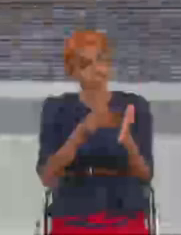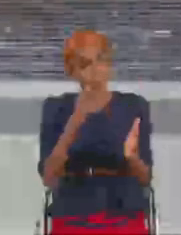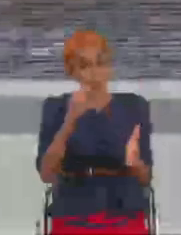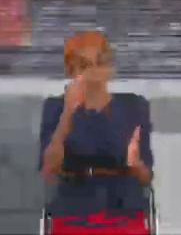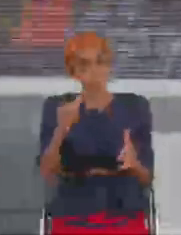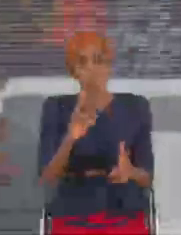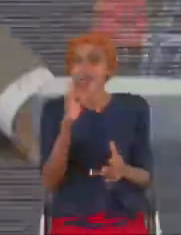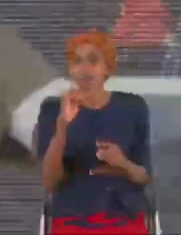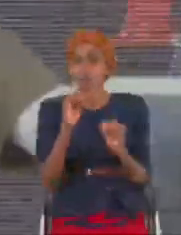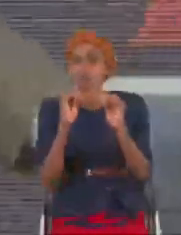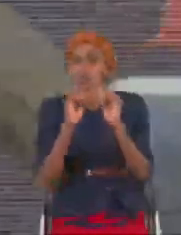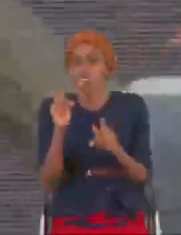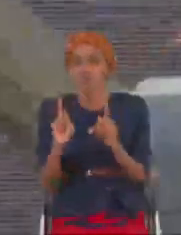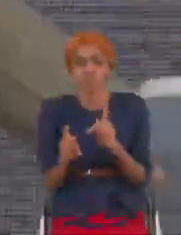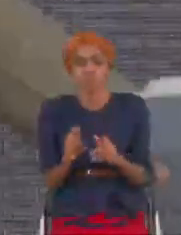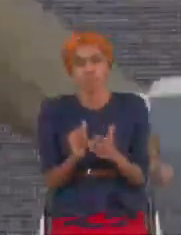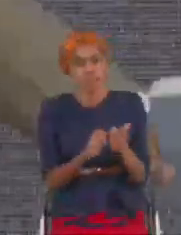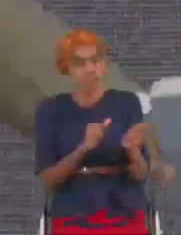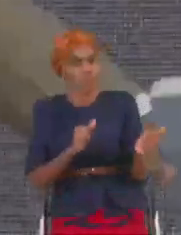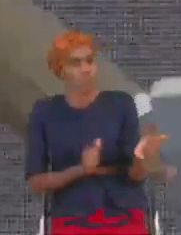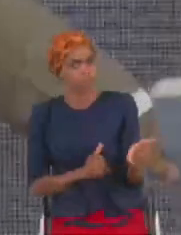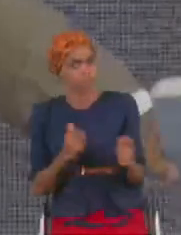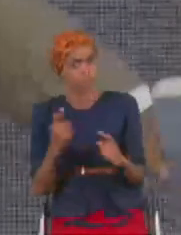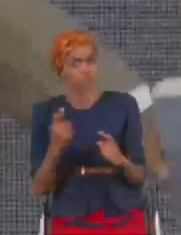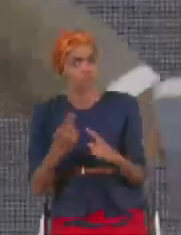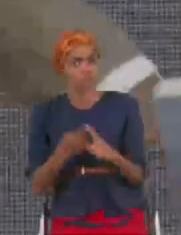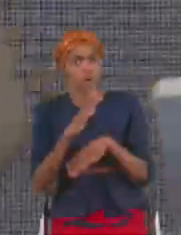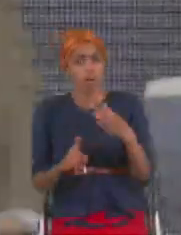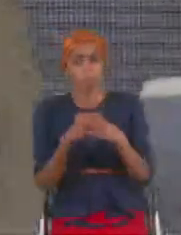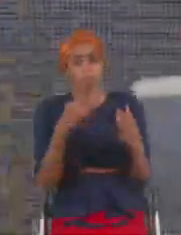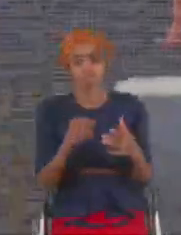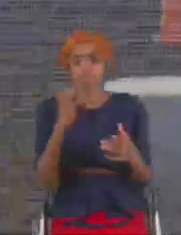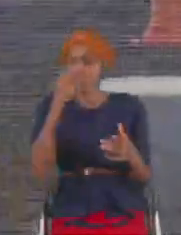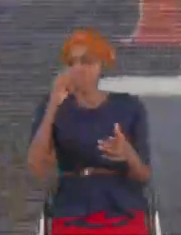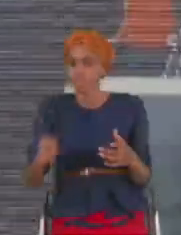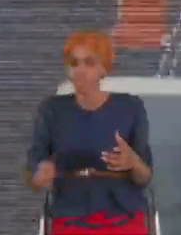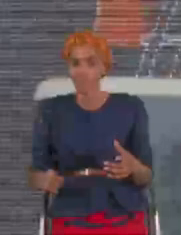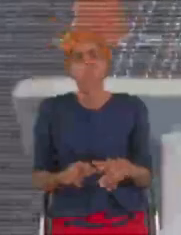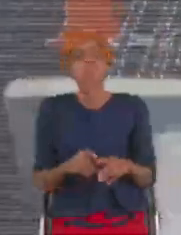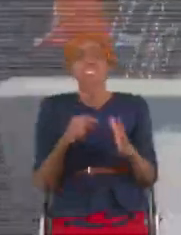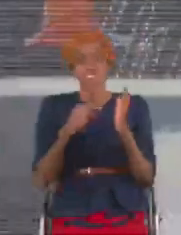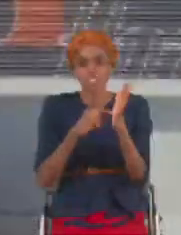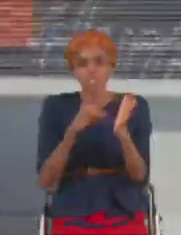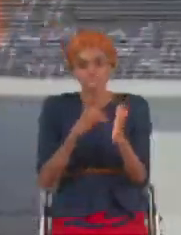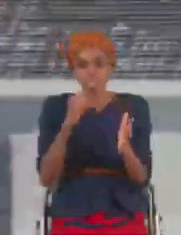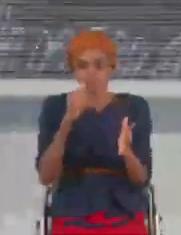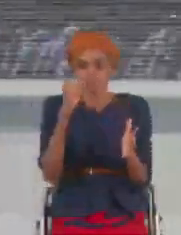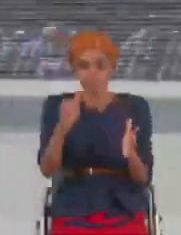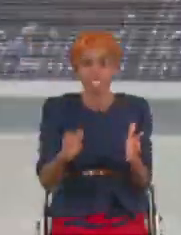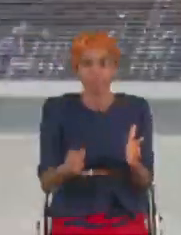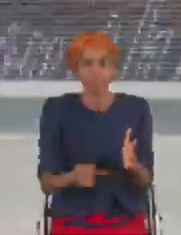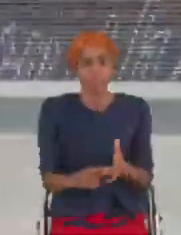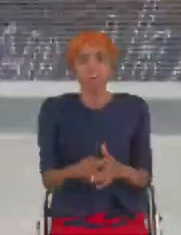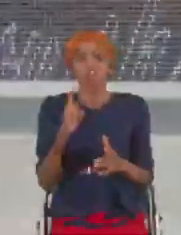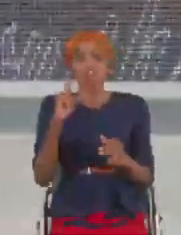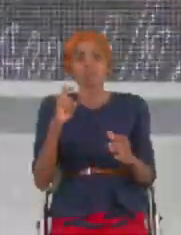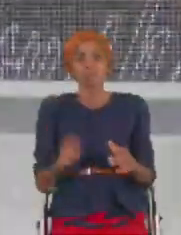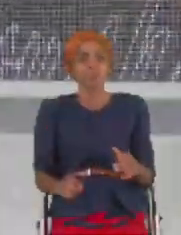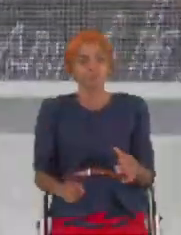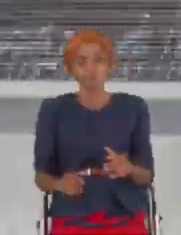enseignes aux aux ja de sachets de toute espèce de mal manifeste le toi même tu dois